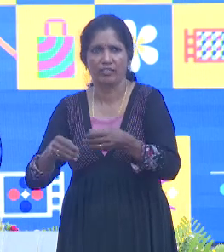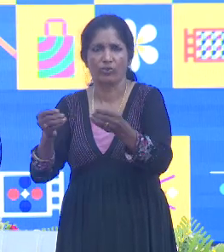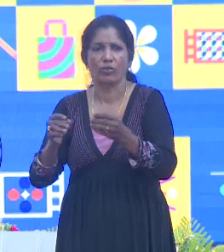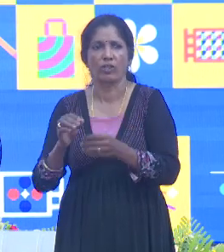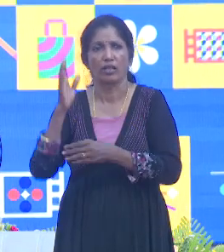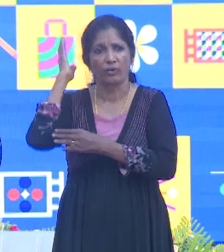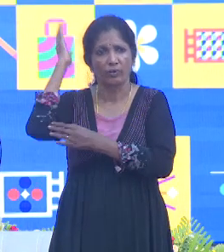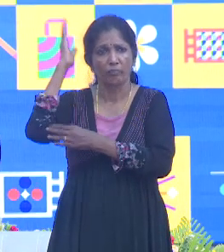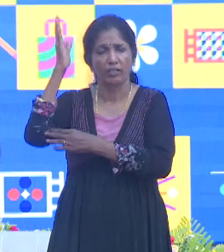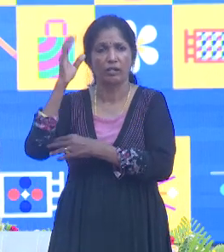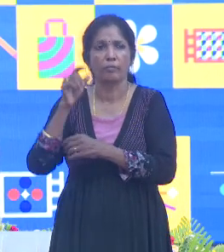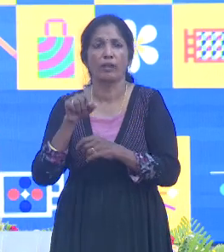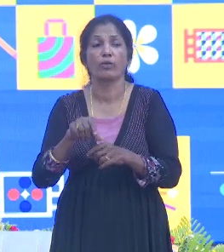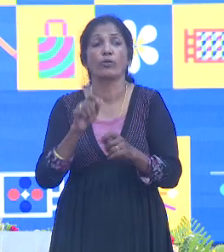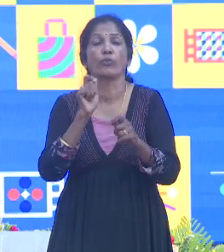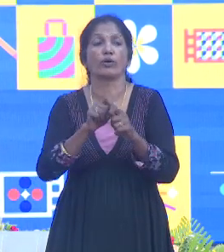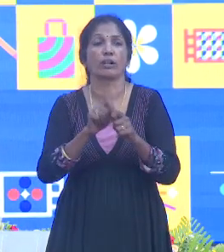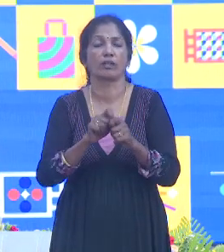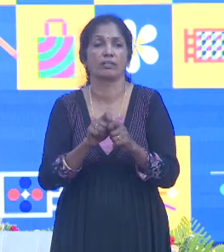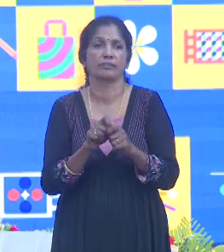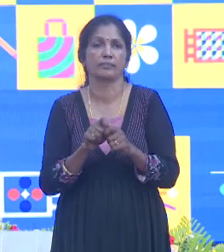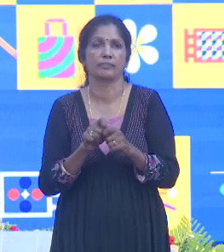വിപ്ലവകരമായ ഒരു പ്രവർത്തനമാണ്